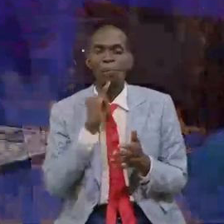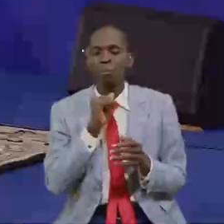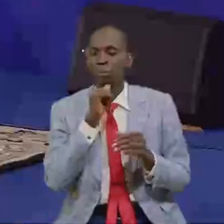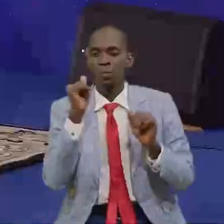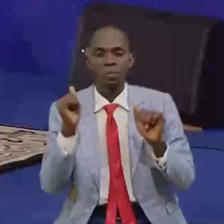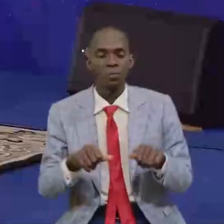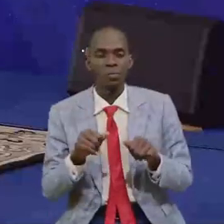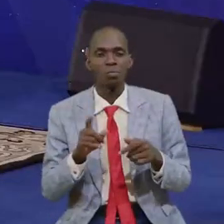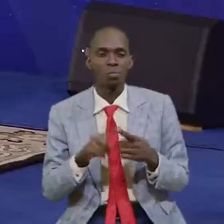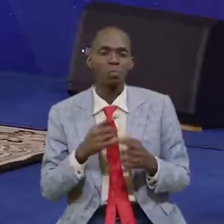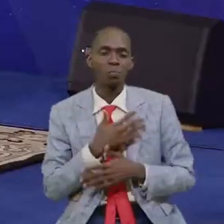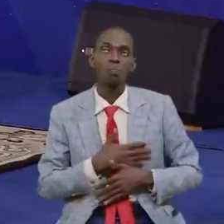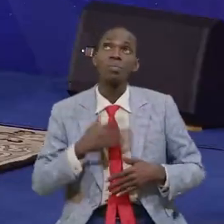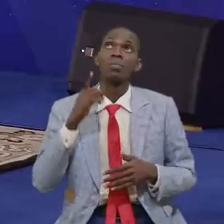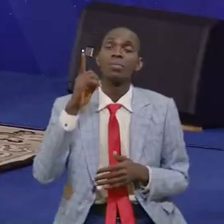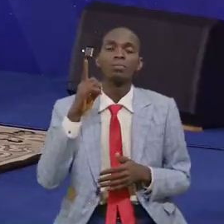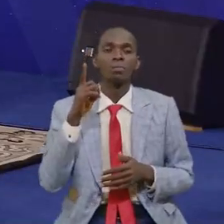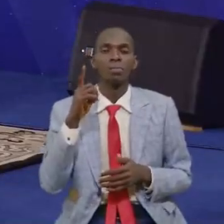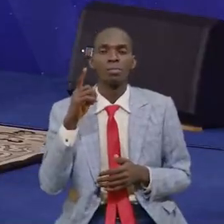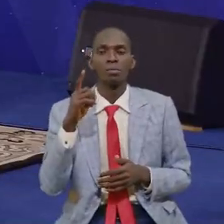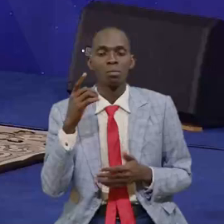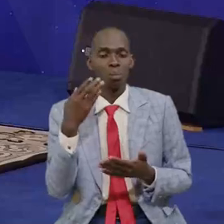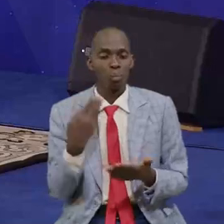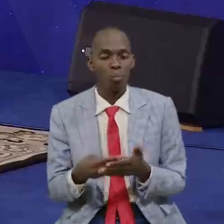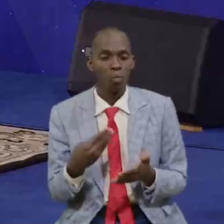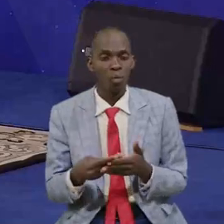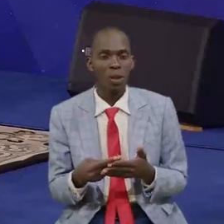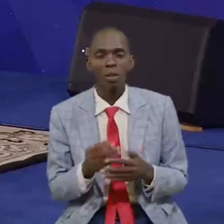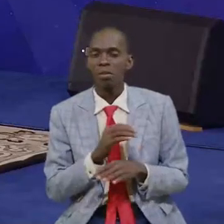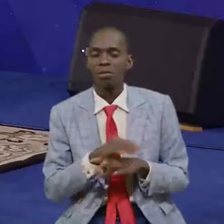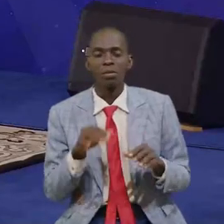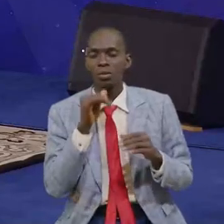il est impossible de lui être agréable. L'argent